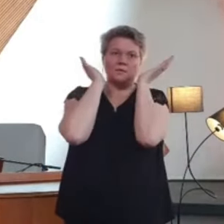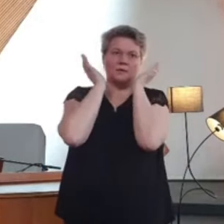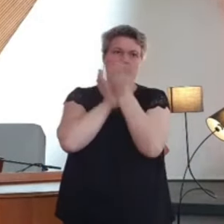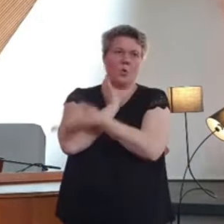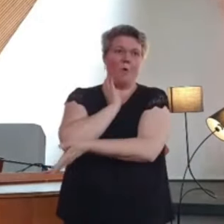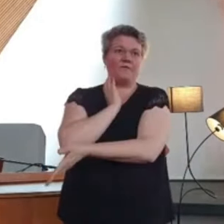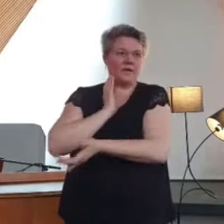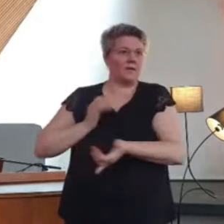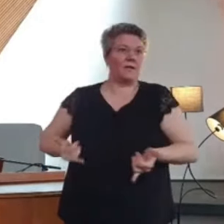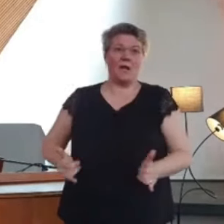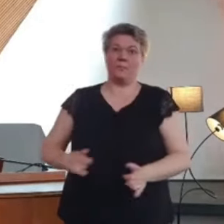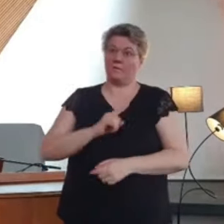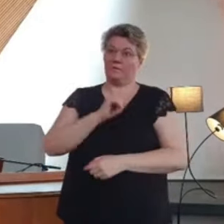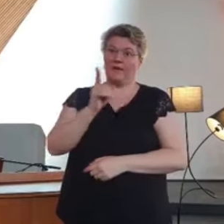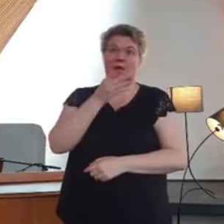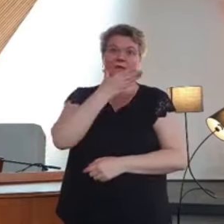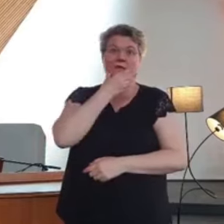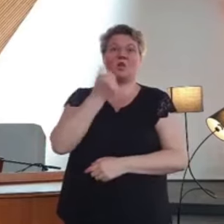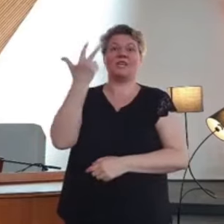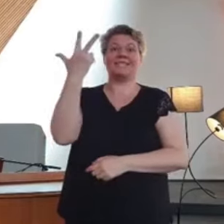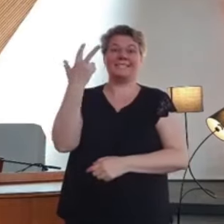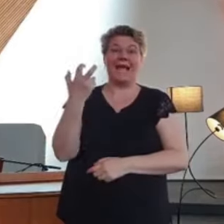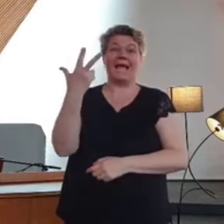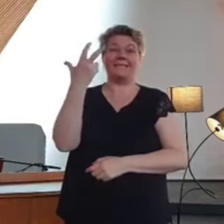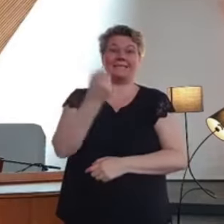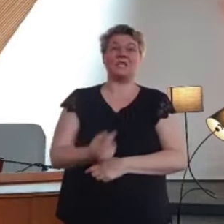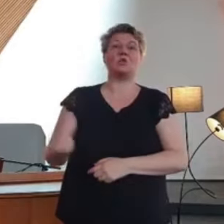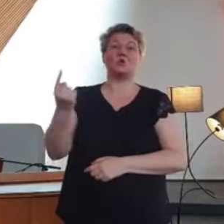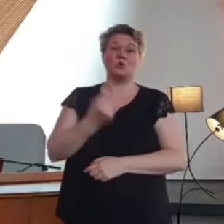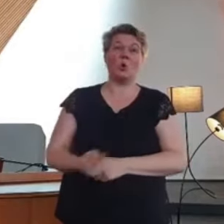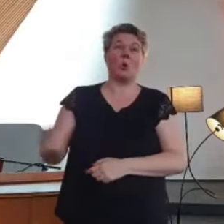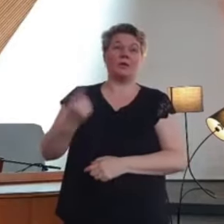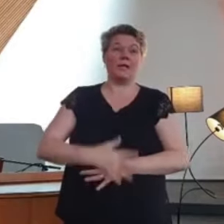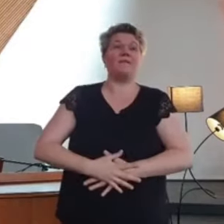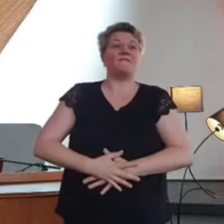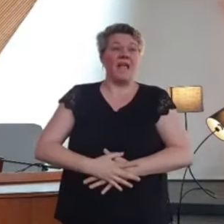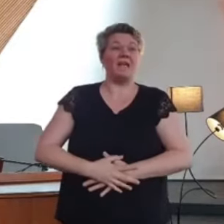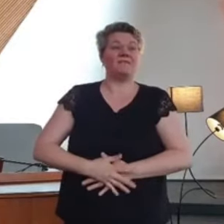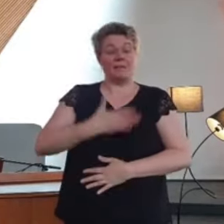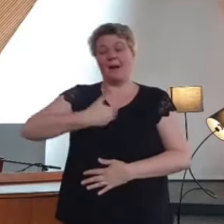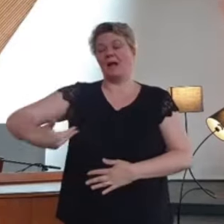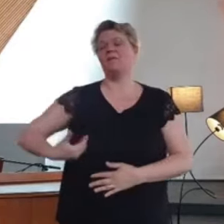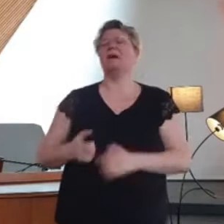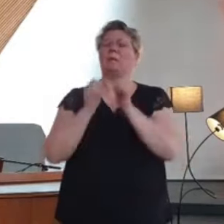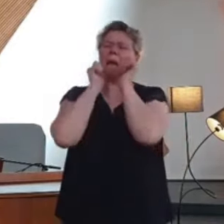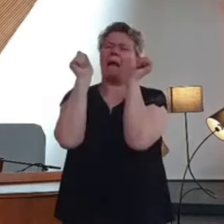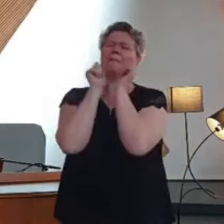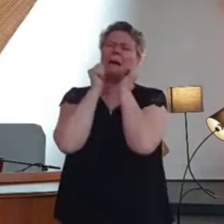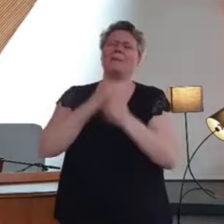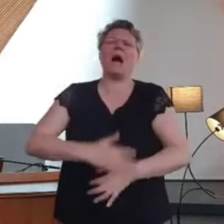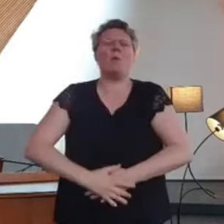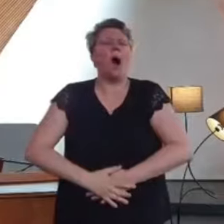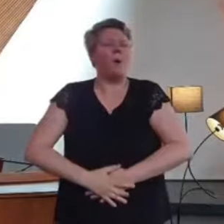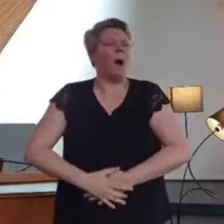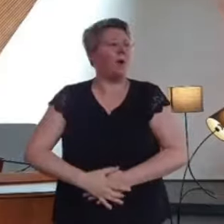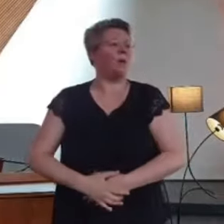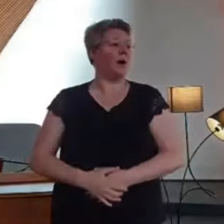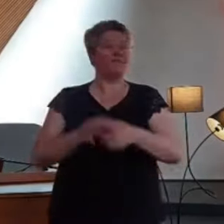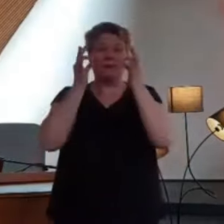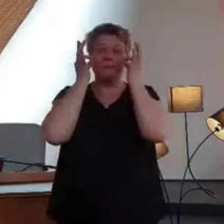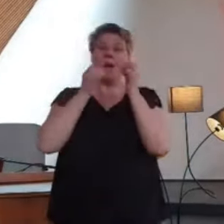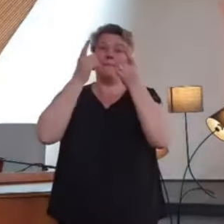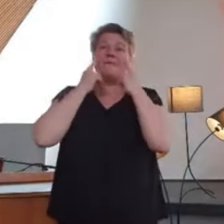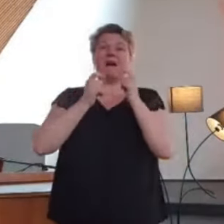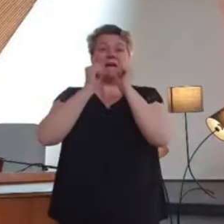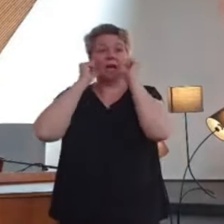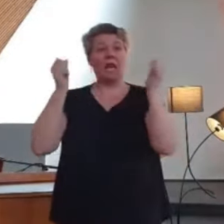Wirklich, das war nicht schön. Wir haben 30 Stunden Wehen gehabt und da zu sehen, wie Trixi 30 Stunden da liegt und größtenteils auch